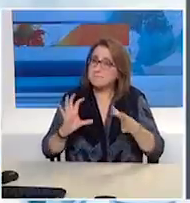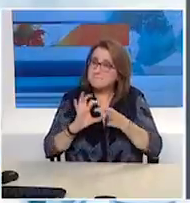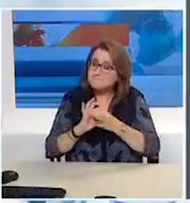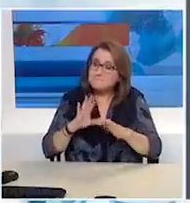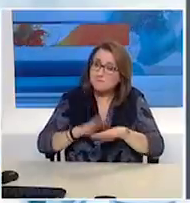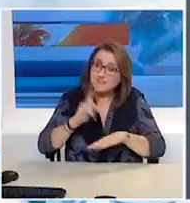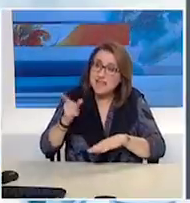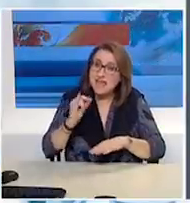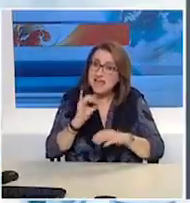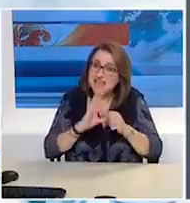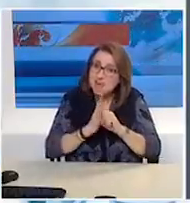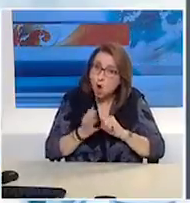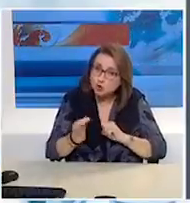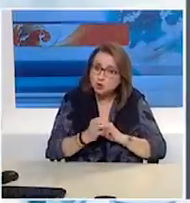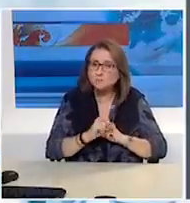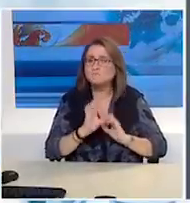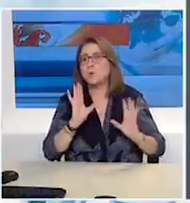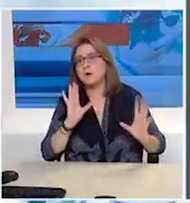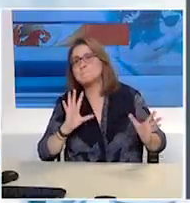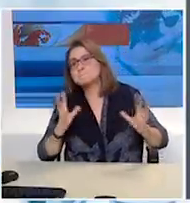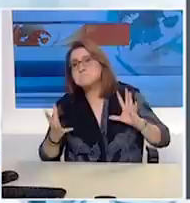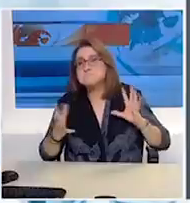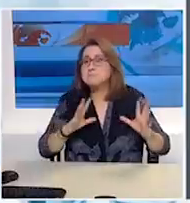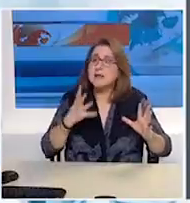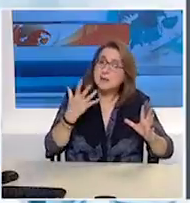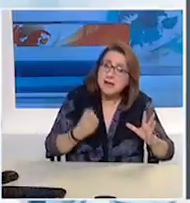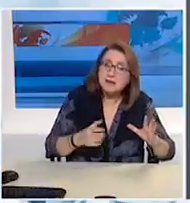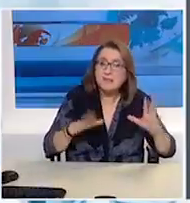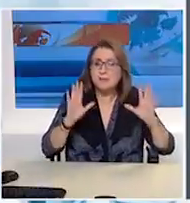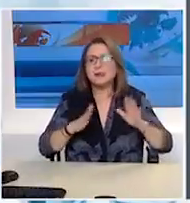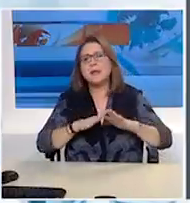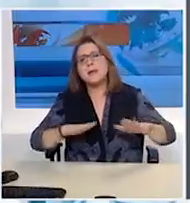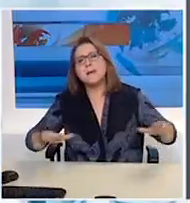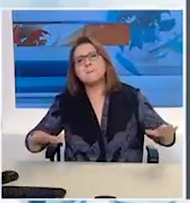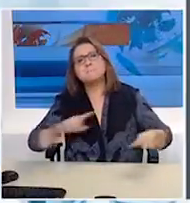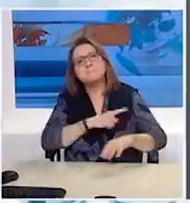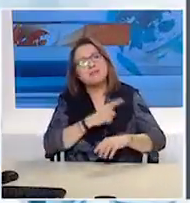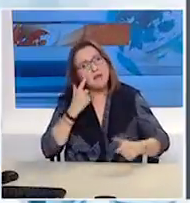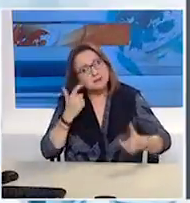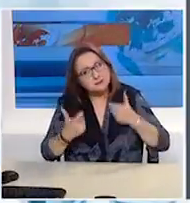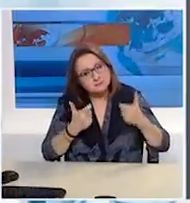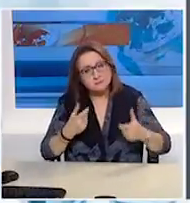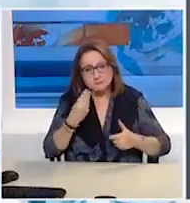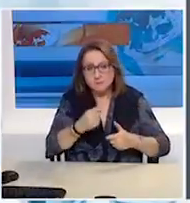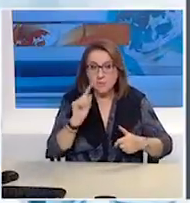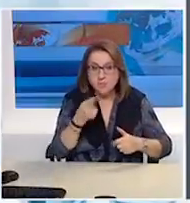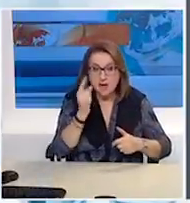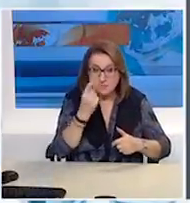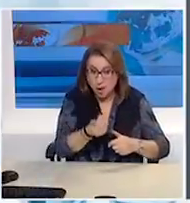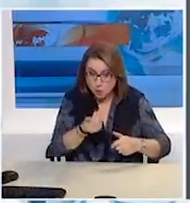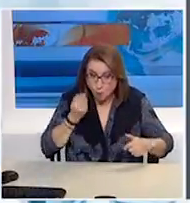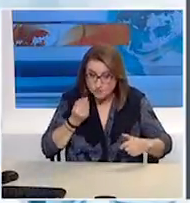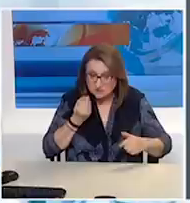πιθανή, και οι ειδικοί, οι παιδίατροι έχουν επαγρύπνηση ώστε να δίνουν έγκαιρα θεραπεία και φυσικά να ελέγχουν για την παρουσία του